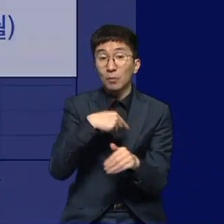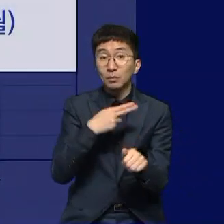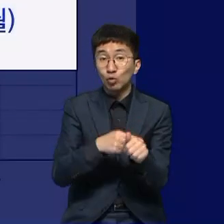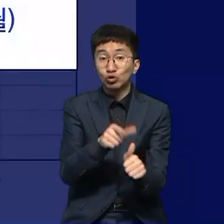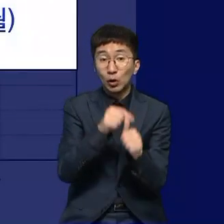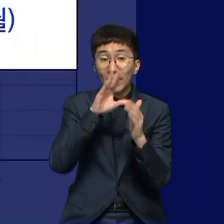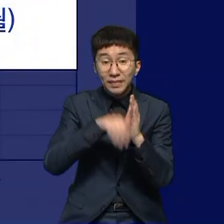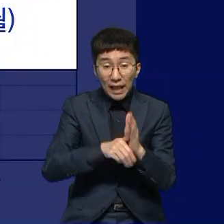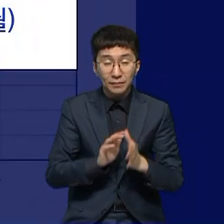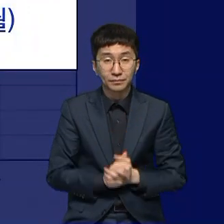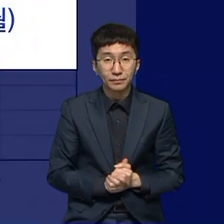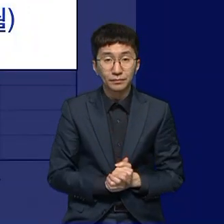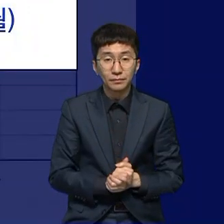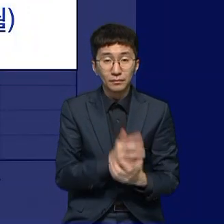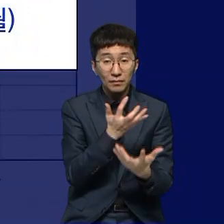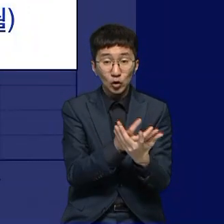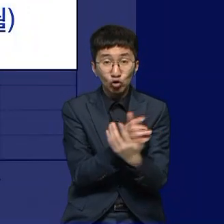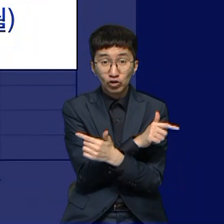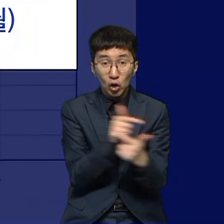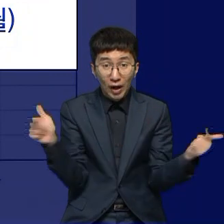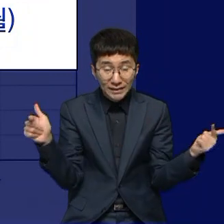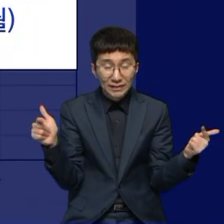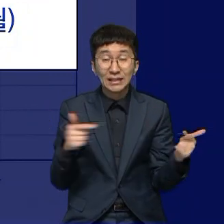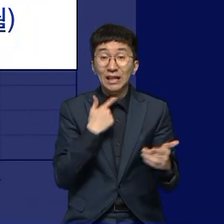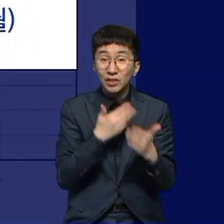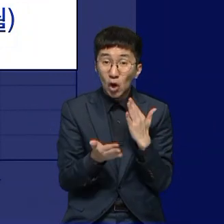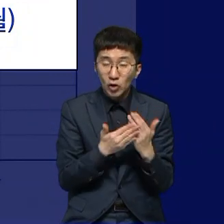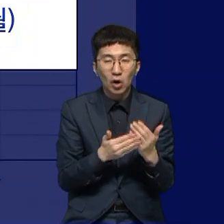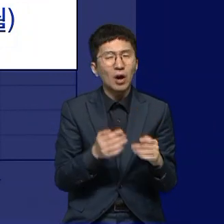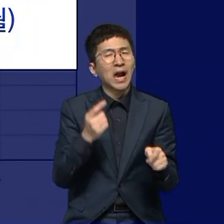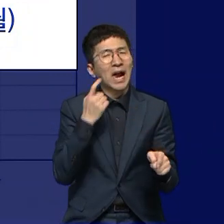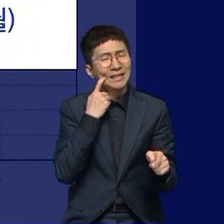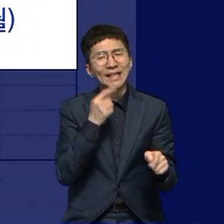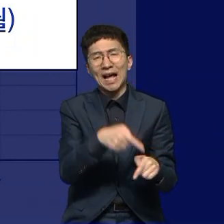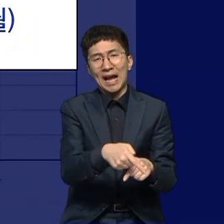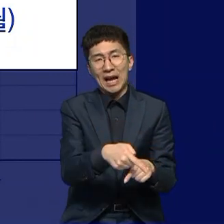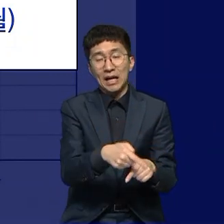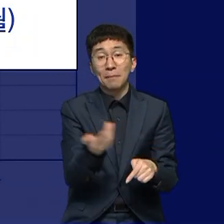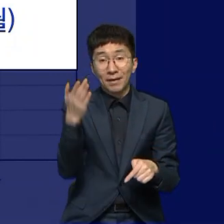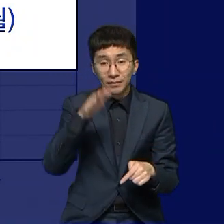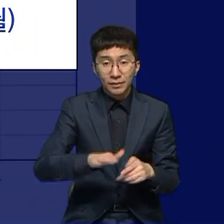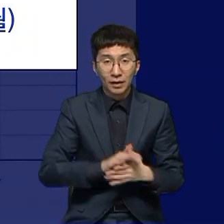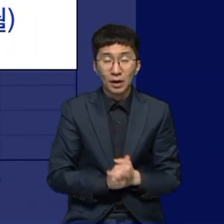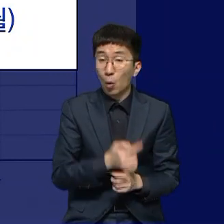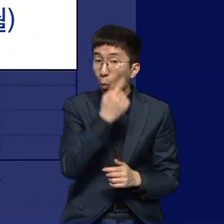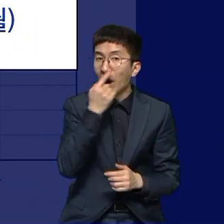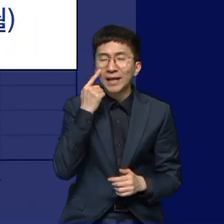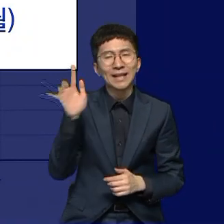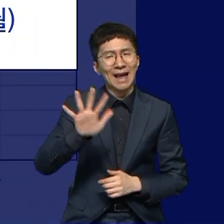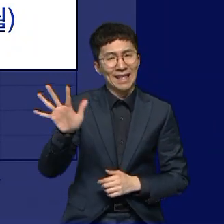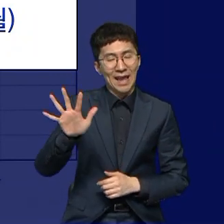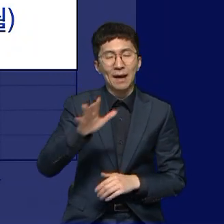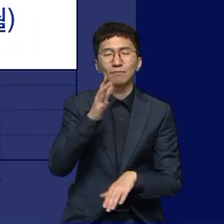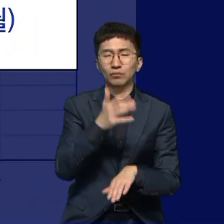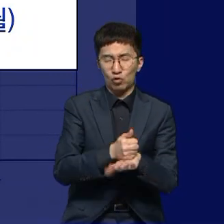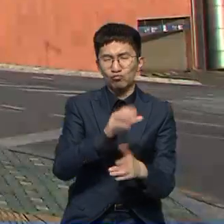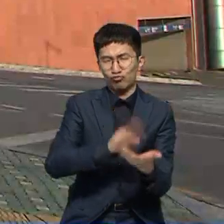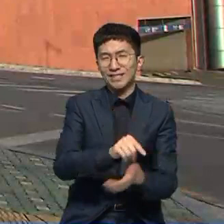과정에선 김 씨의 지원서에 적힌 학력과 경력이 사실과 달랐는데도 확인하지 않은 걸로